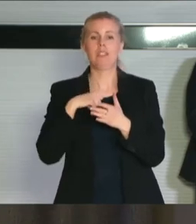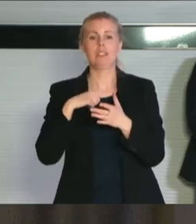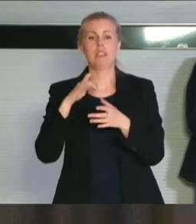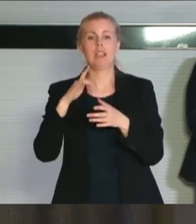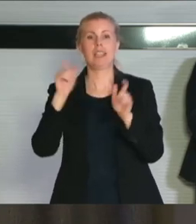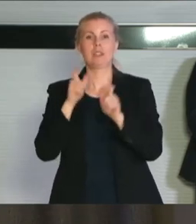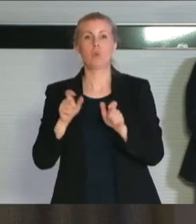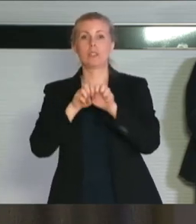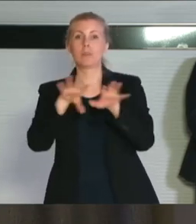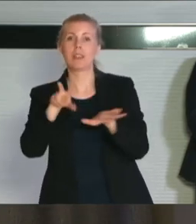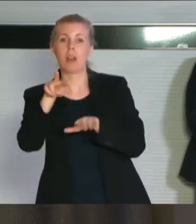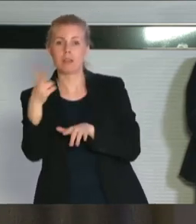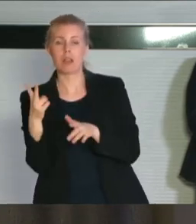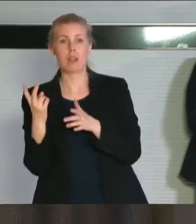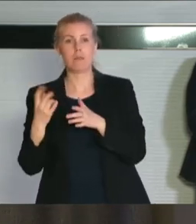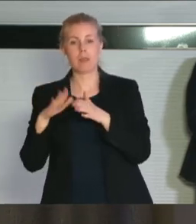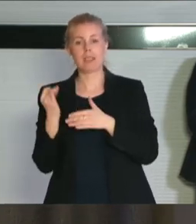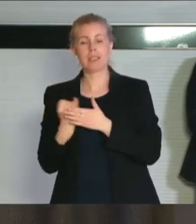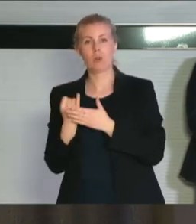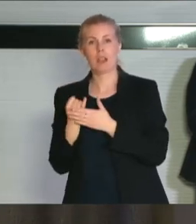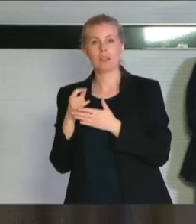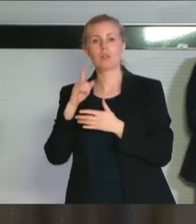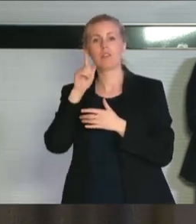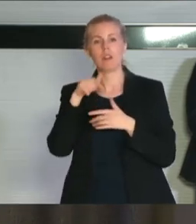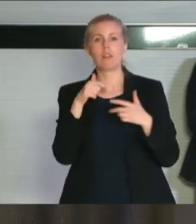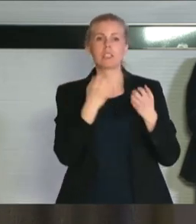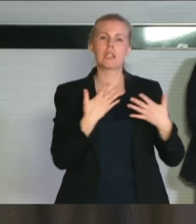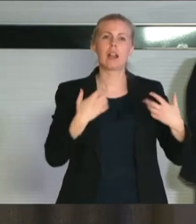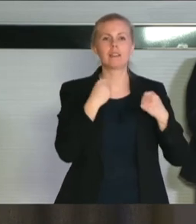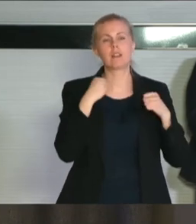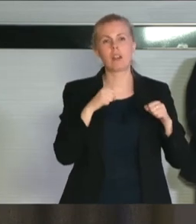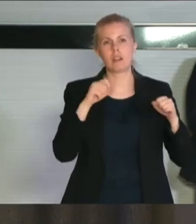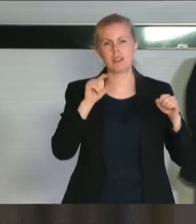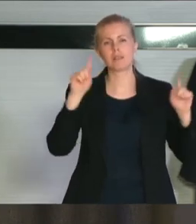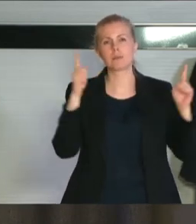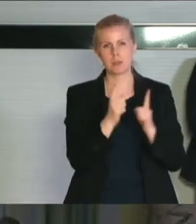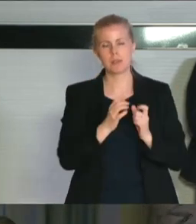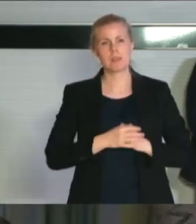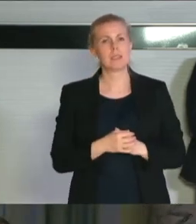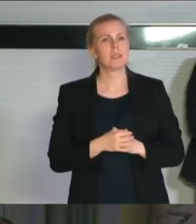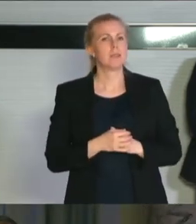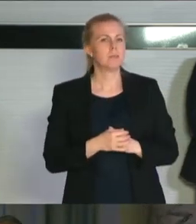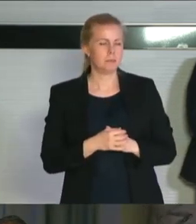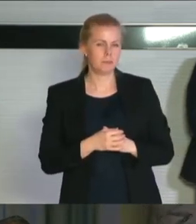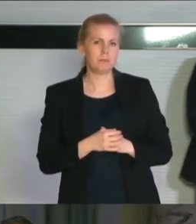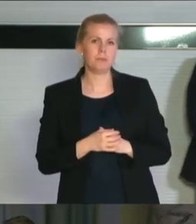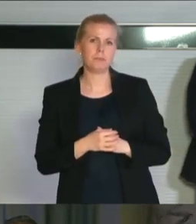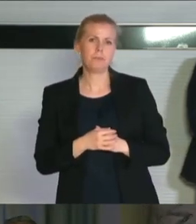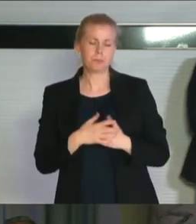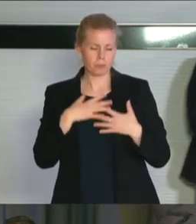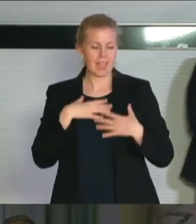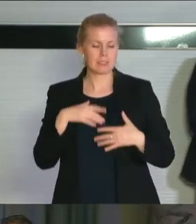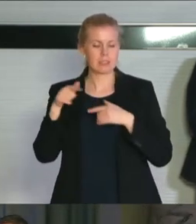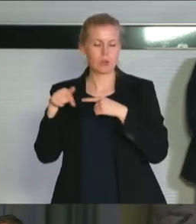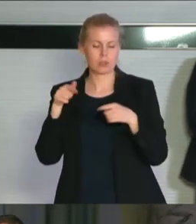andre, og dermed kunne slippe mer opp disse generelle tiltakene. Og hvis jeg bare får legge til, det kunne sikkert helsedirektoratet også sagt noe mer om,